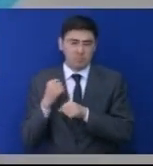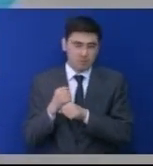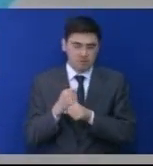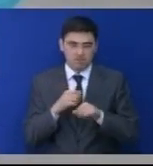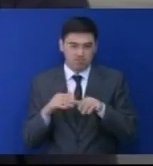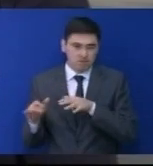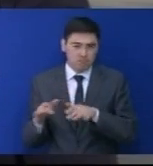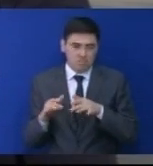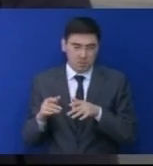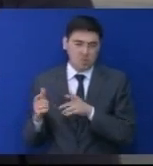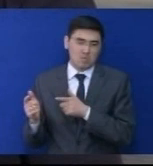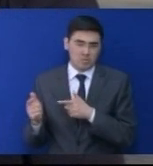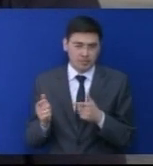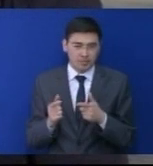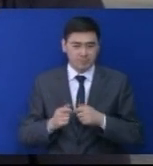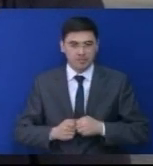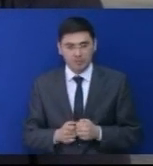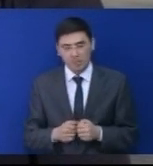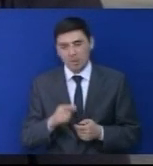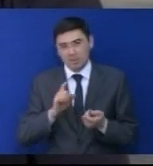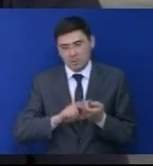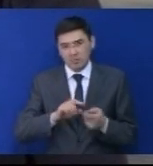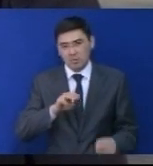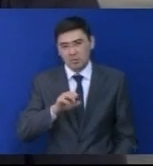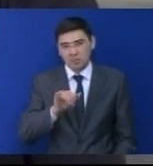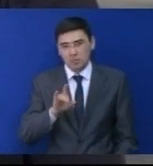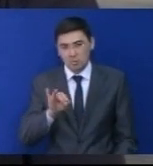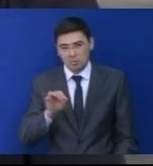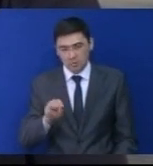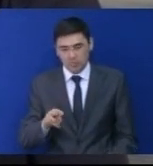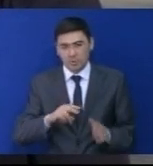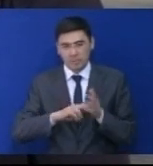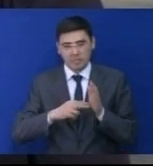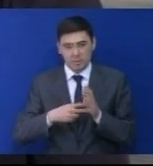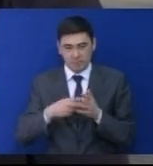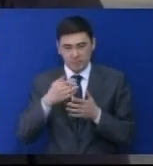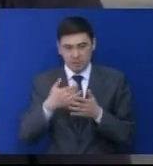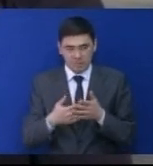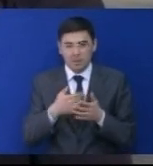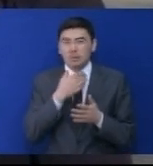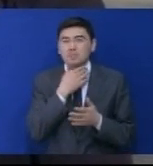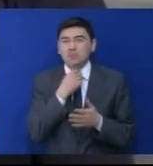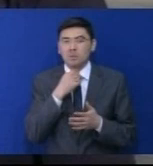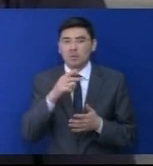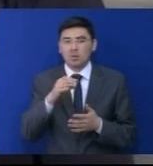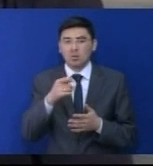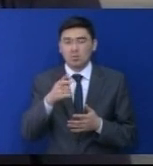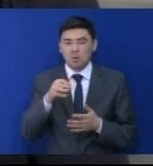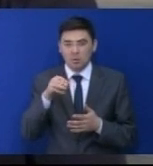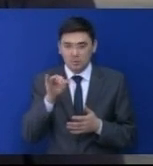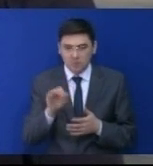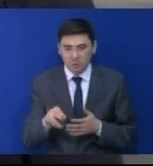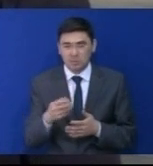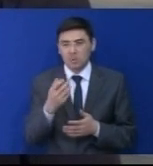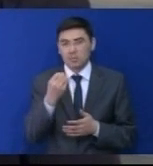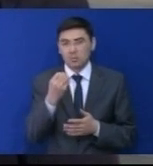ішкі туризмді дамытуға бағытталған бірқатар шаралар жоспарланған. Семей қаласының логотипі мен белгісі де дайын. Жұмыс тобы